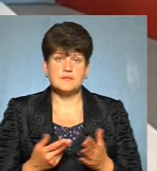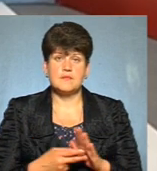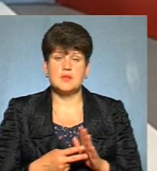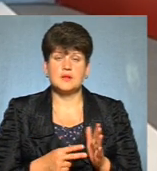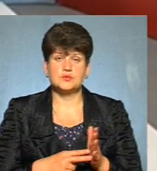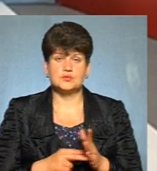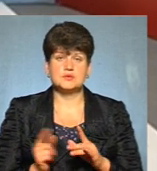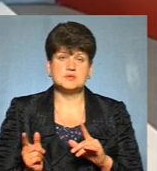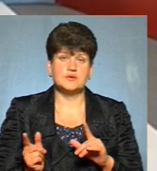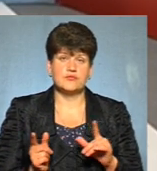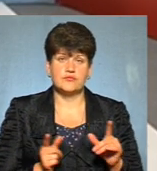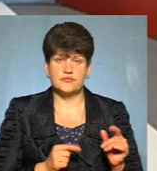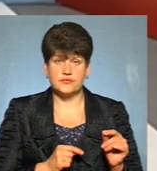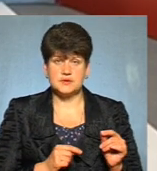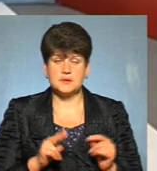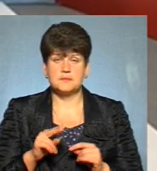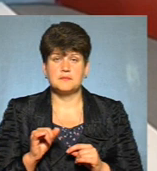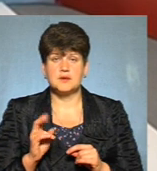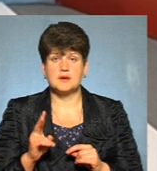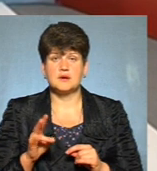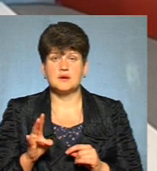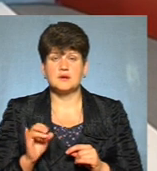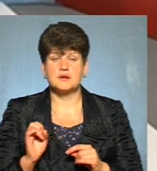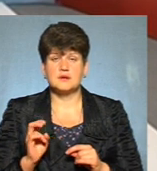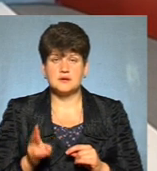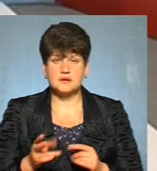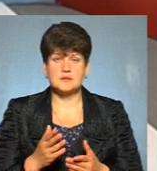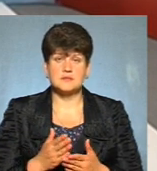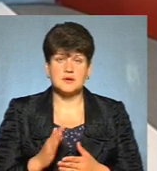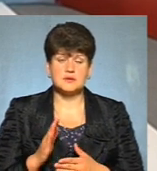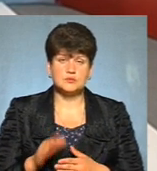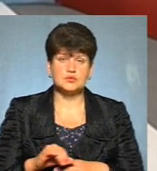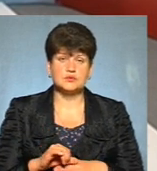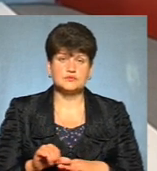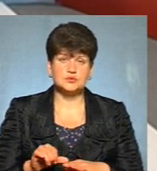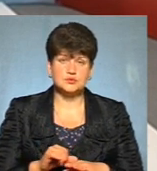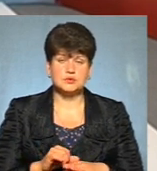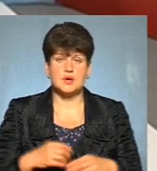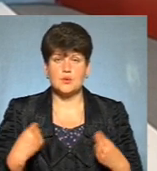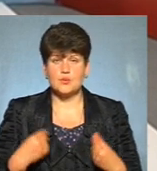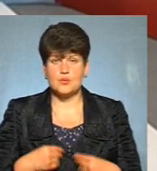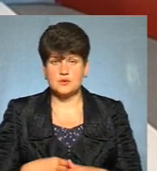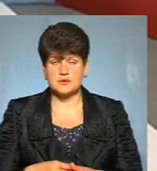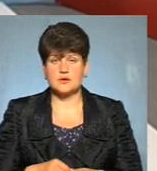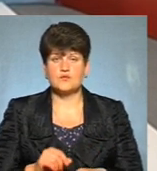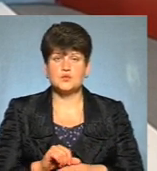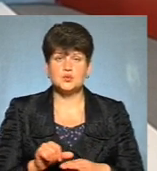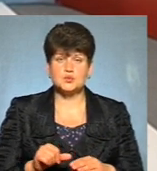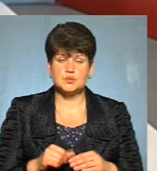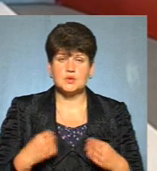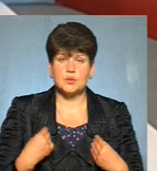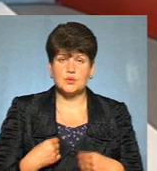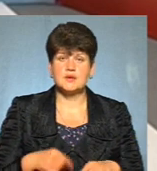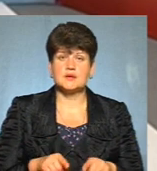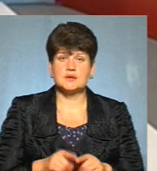планується виїзд там на пікнік, на природу, має бути відповідне взуття, відповідний одяг. Взуття і одяг такі